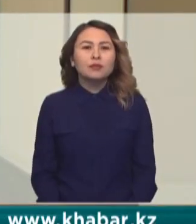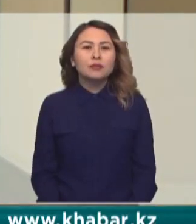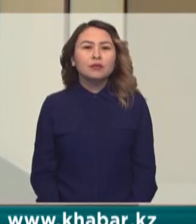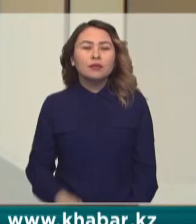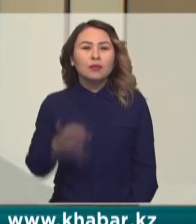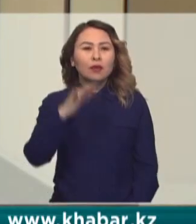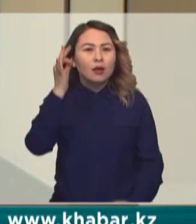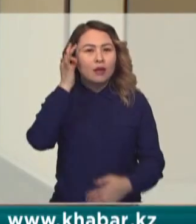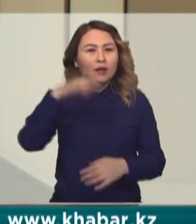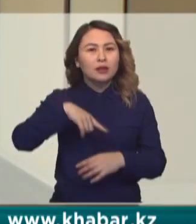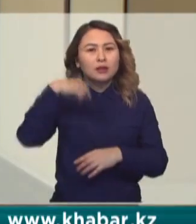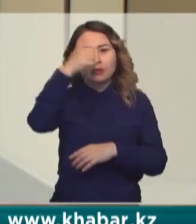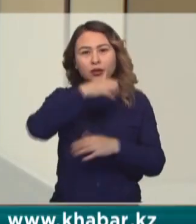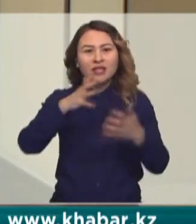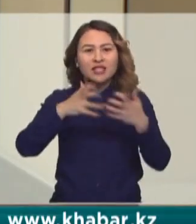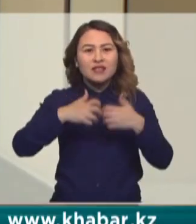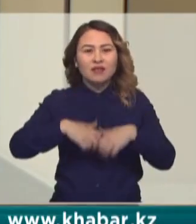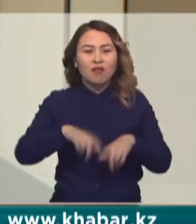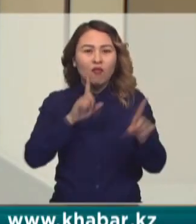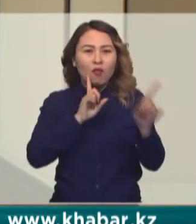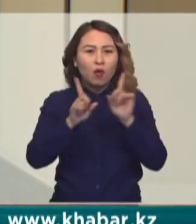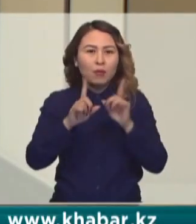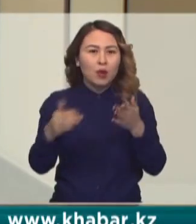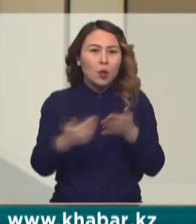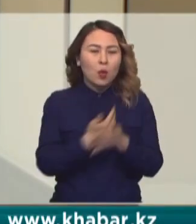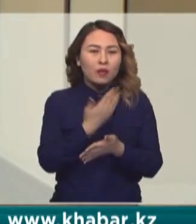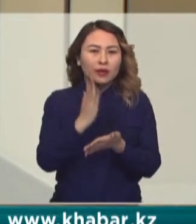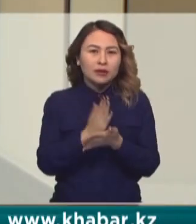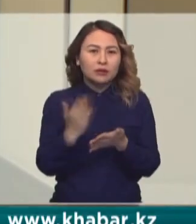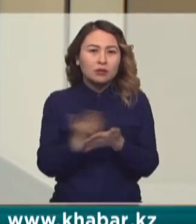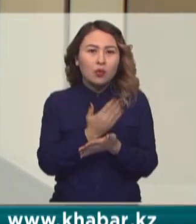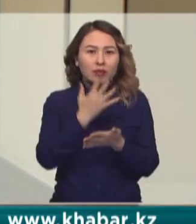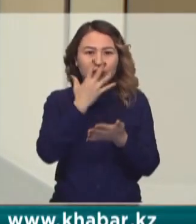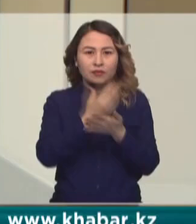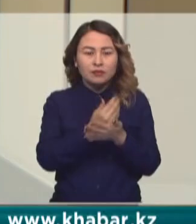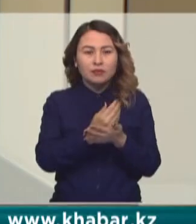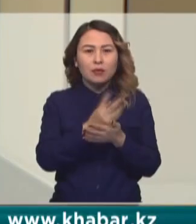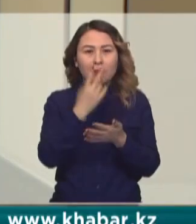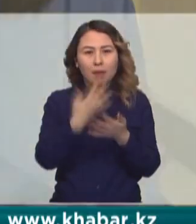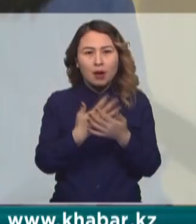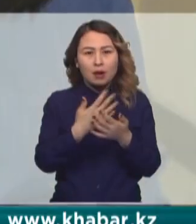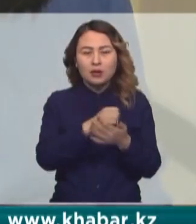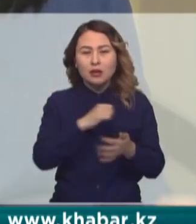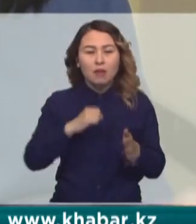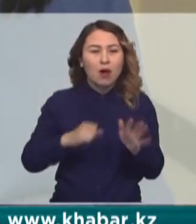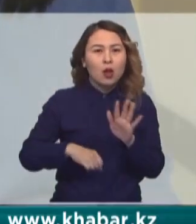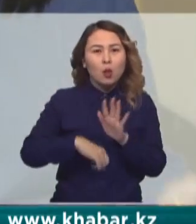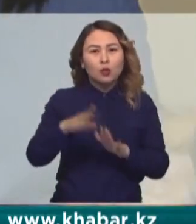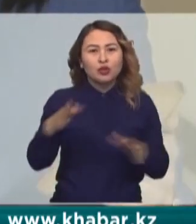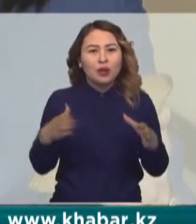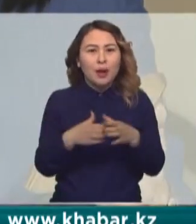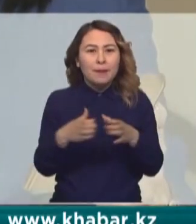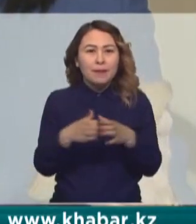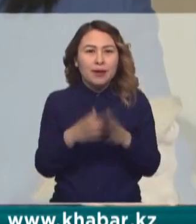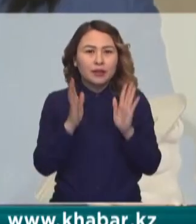Айта кетейік, биылғы цифрлық форумның өз жаңалығы бар. Мәселен, бірер минуттардан кейін үздік компаниялар мен жобалар